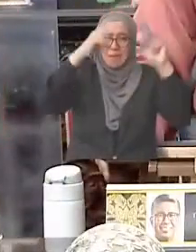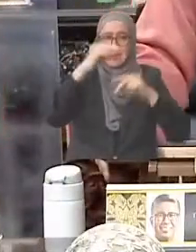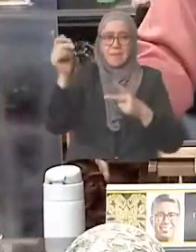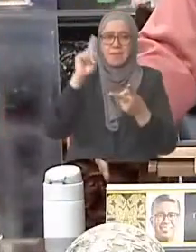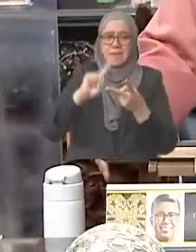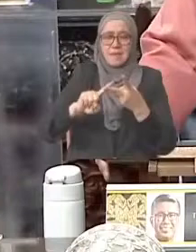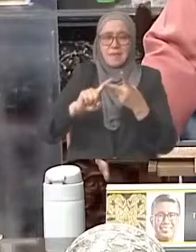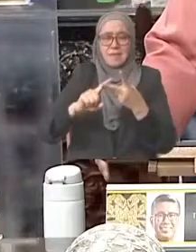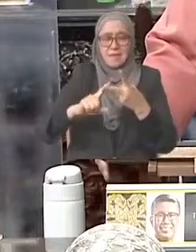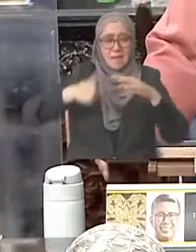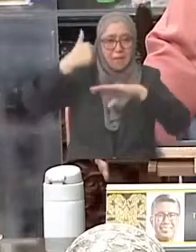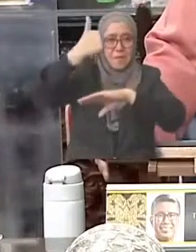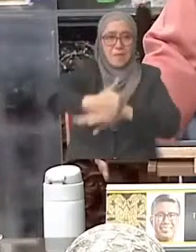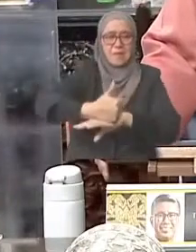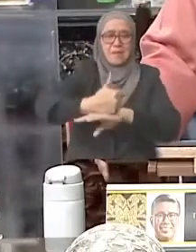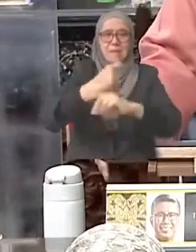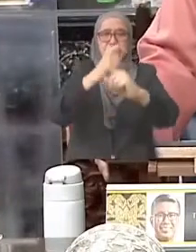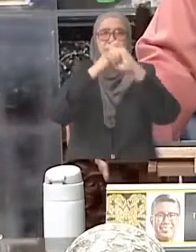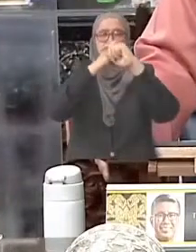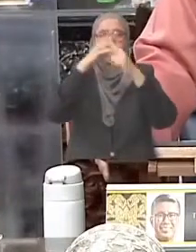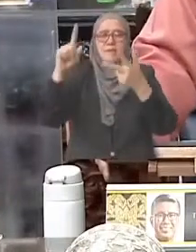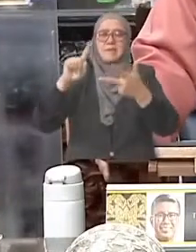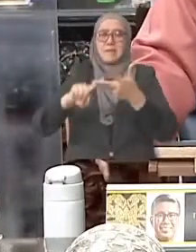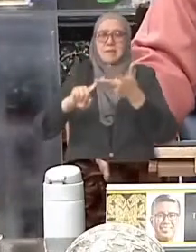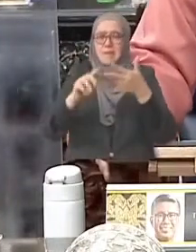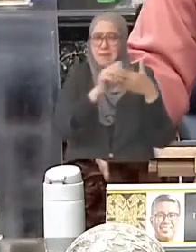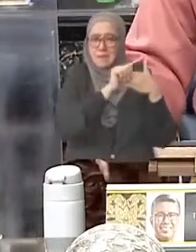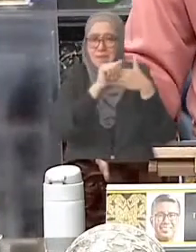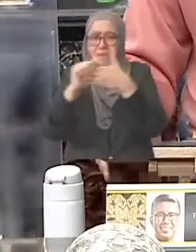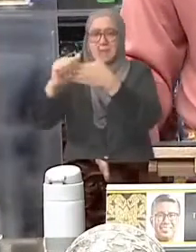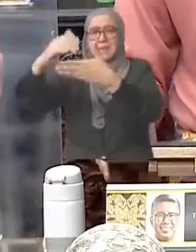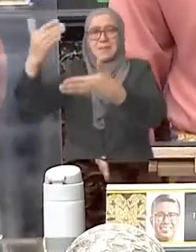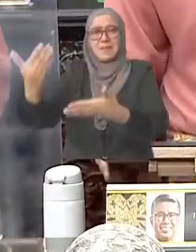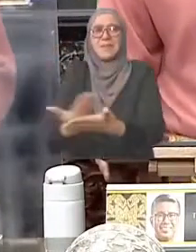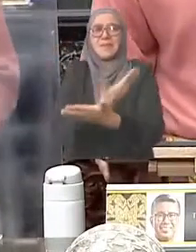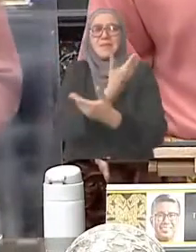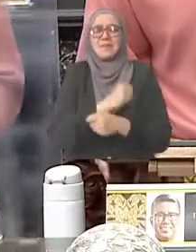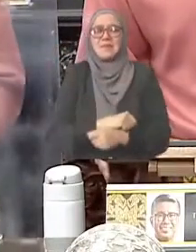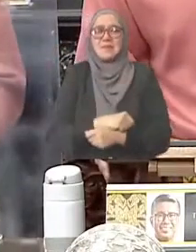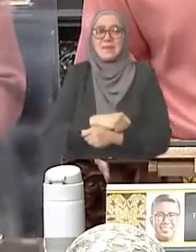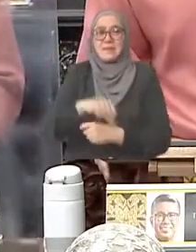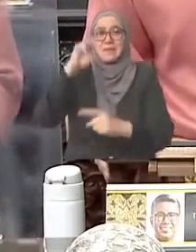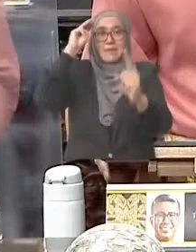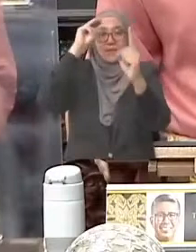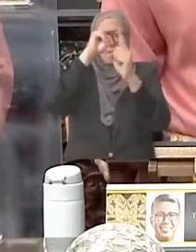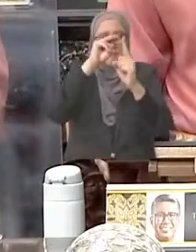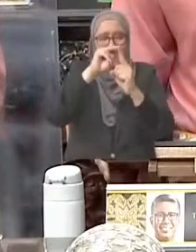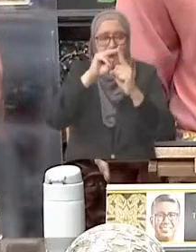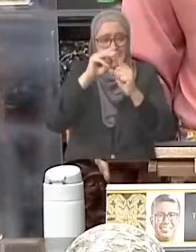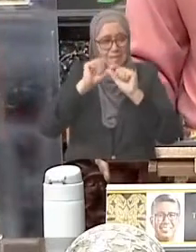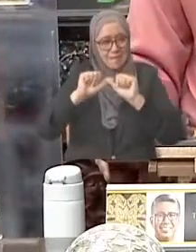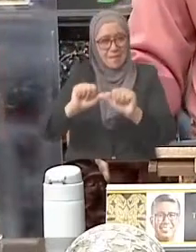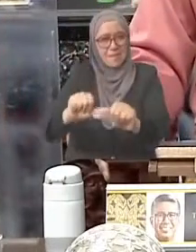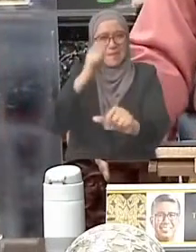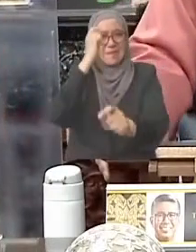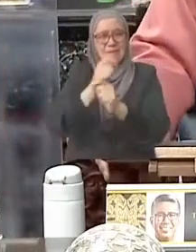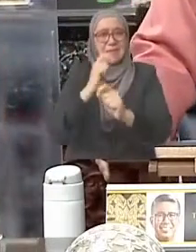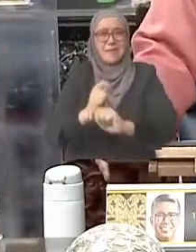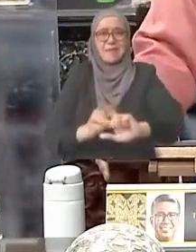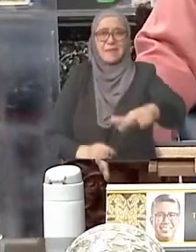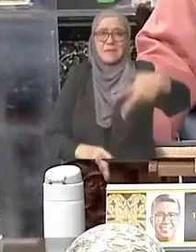memacu pembaharuan Hai Mas Slamet matlamat bajak 2022 kekal dengan tiga fokus induk yaitu